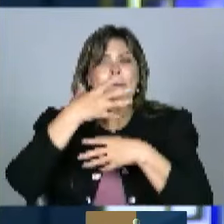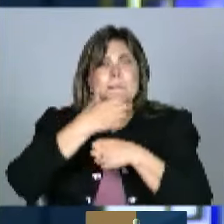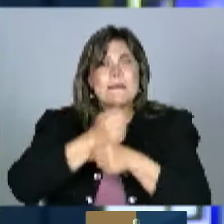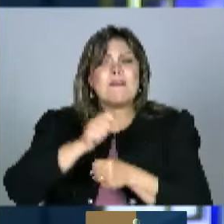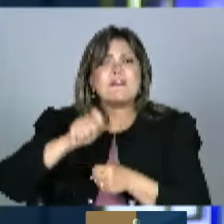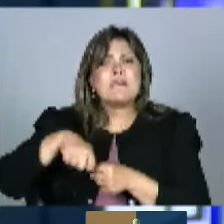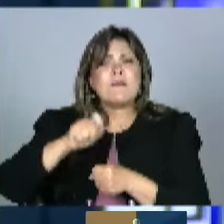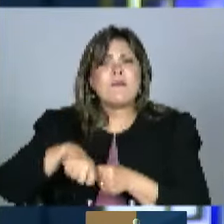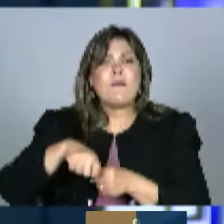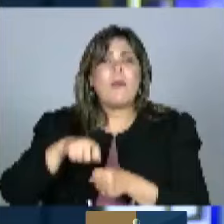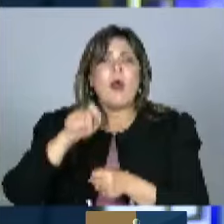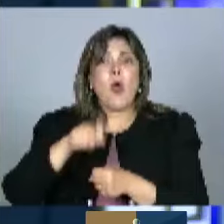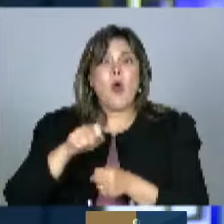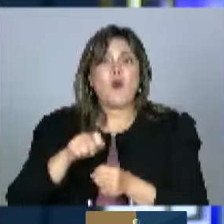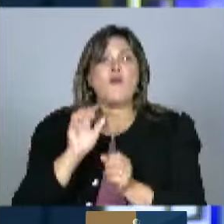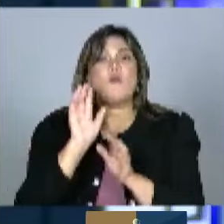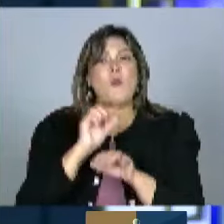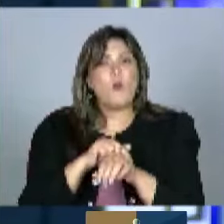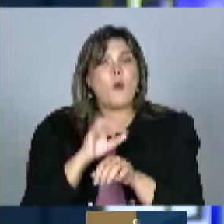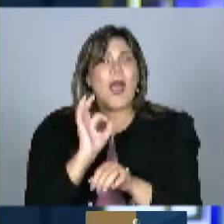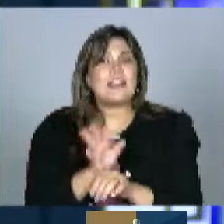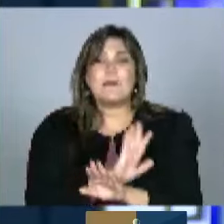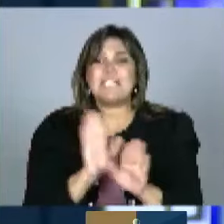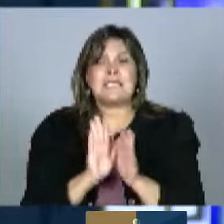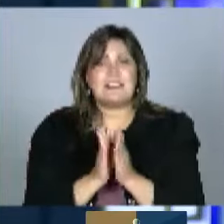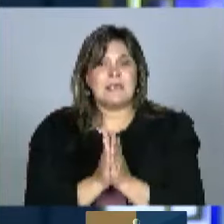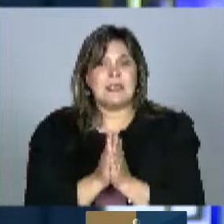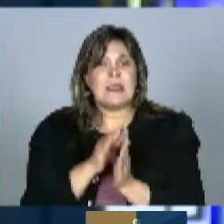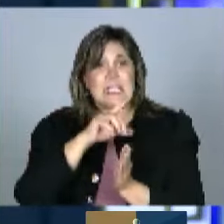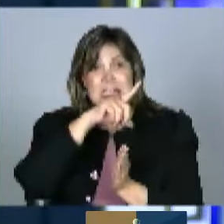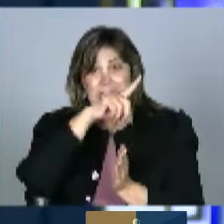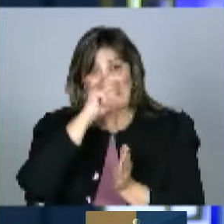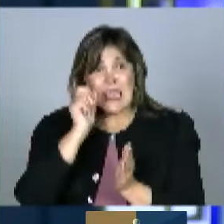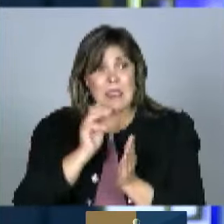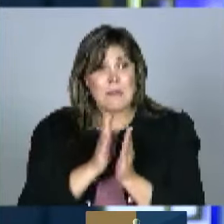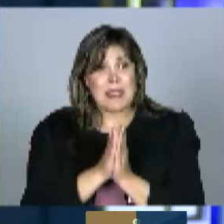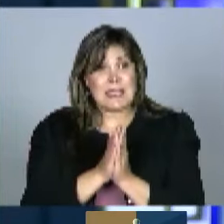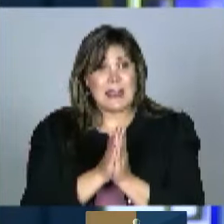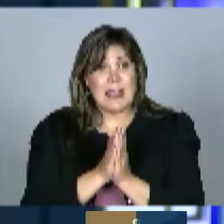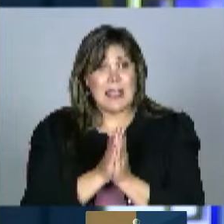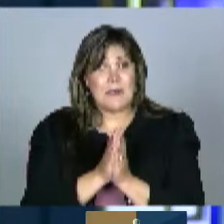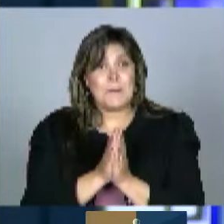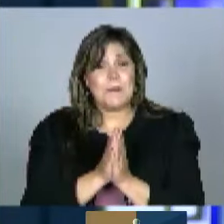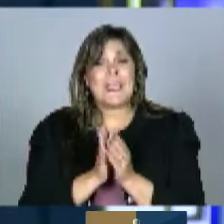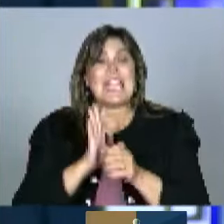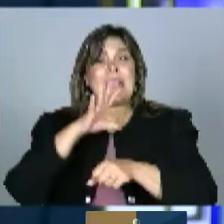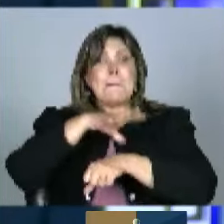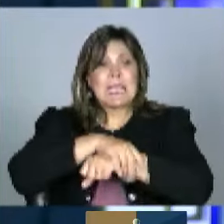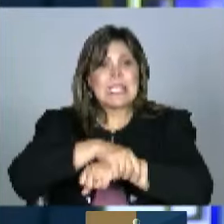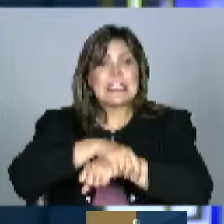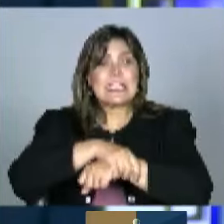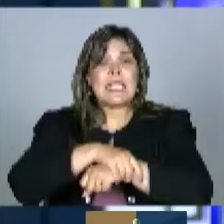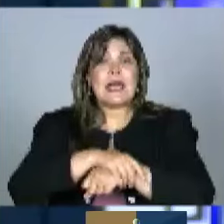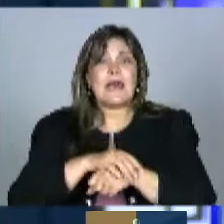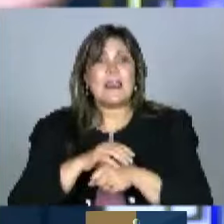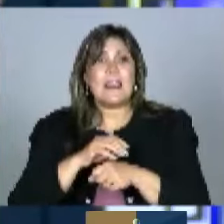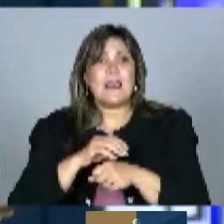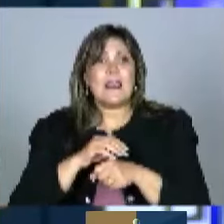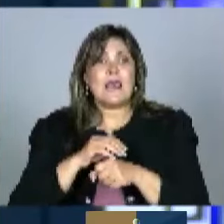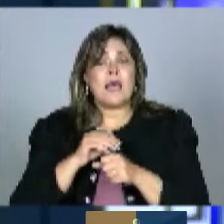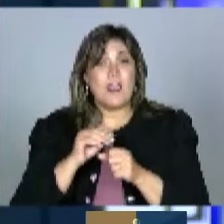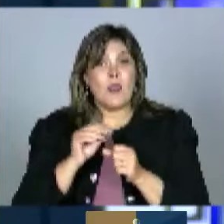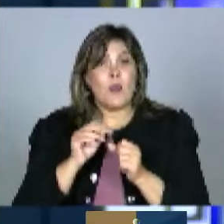مؤقت زي اقوللك ايه في الجنائي التمكين في الجنائي بين